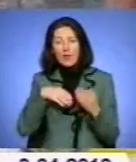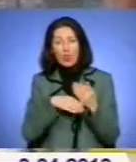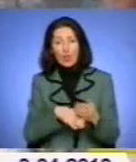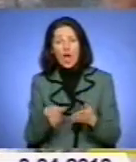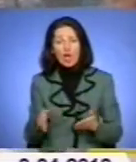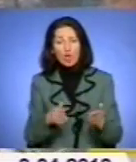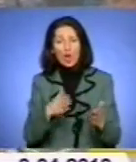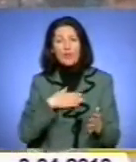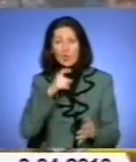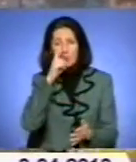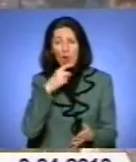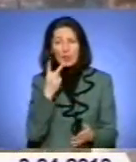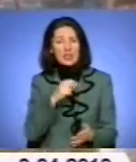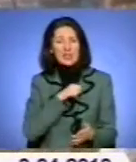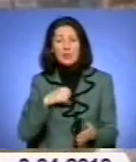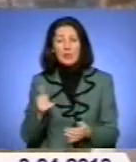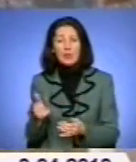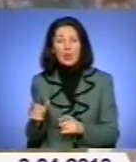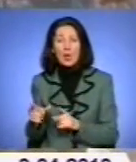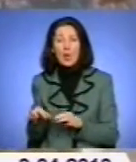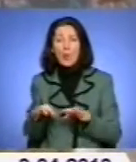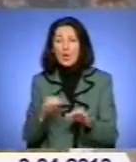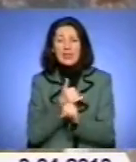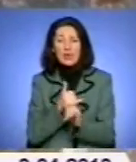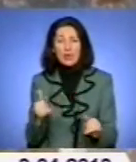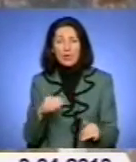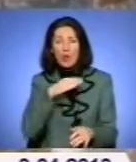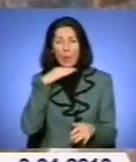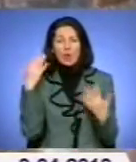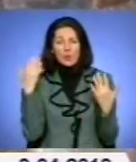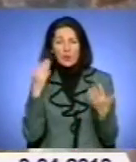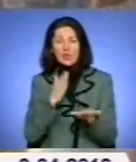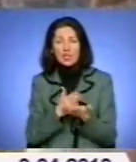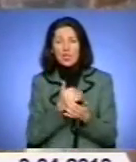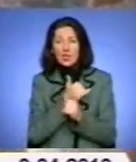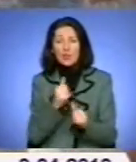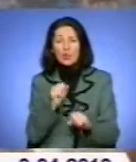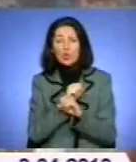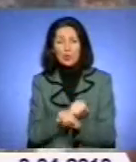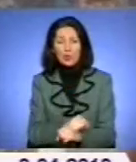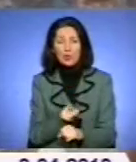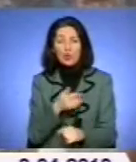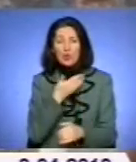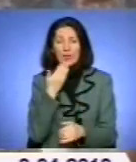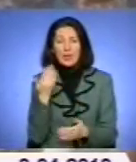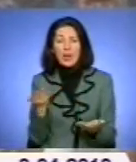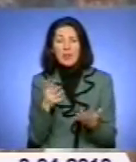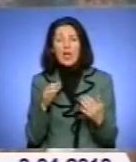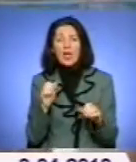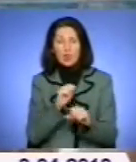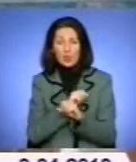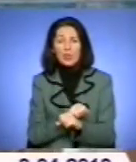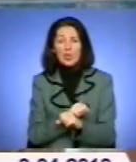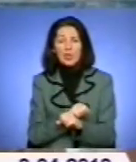погані, бачите самі, що не можна проїхати. Багато відпочиваючих є, вони не можуть зупинитися, тому що не мають вони де зупинитися,